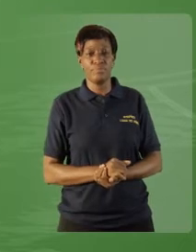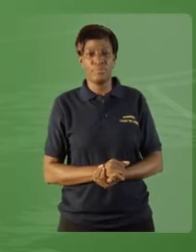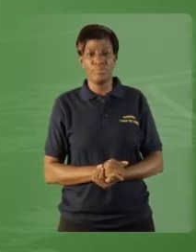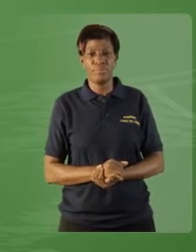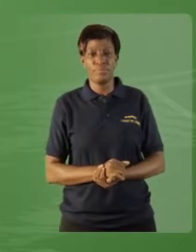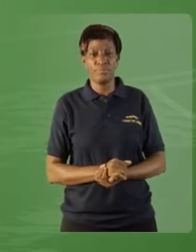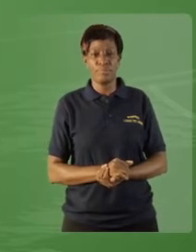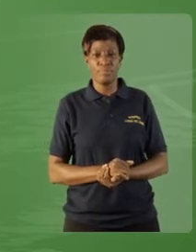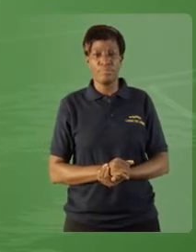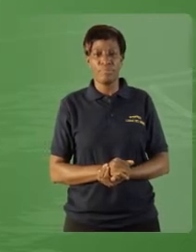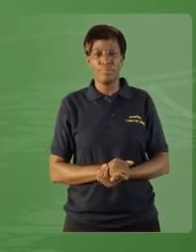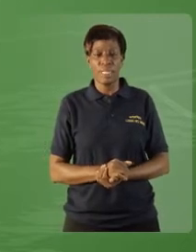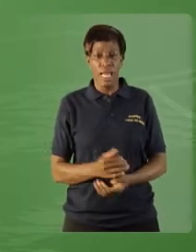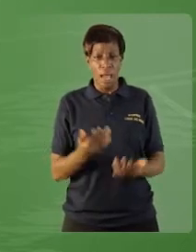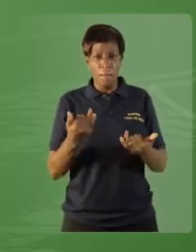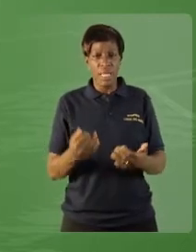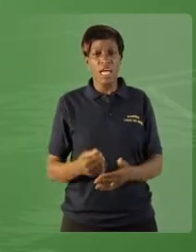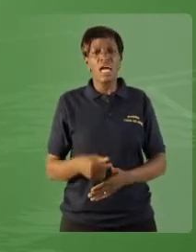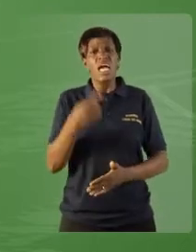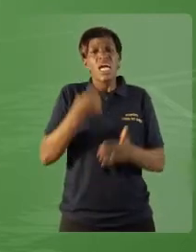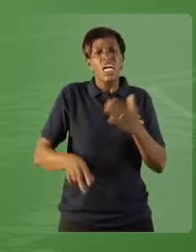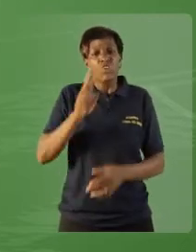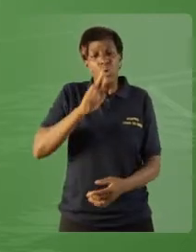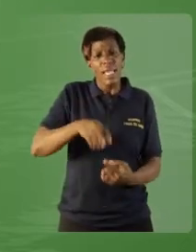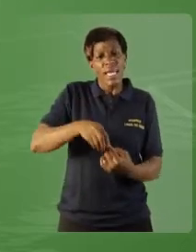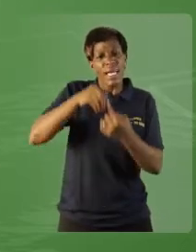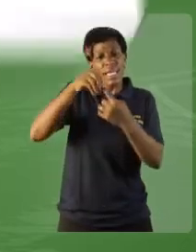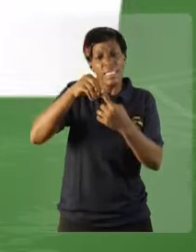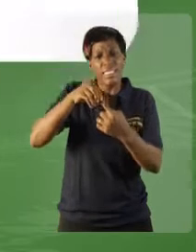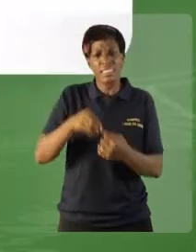Quelles sont les caractéristiques du registre familier?